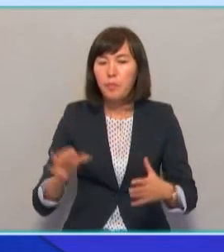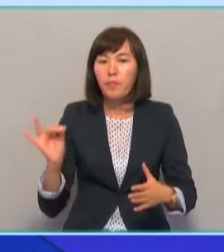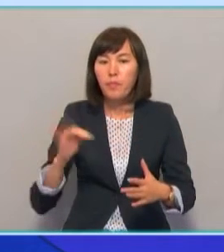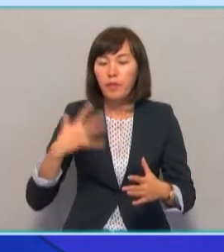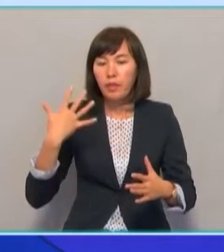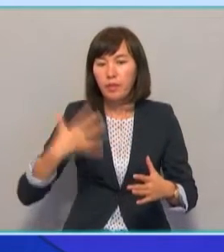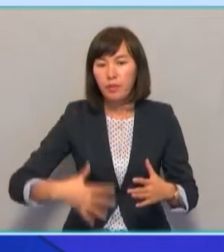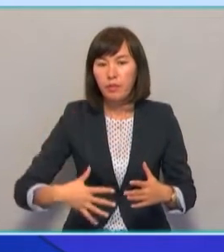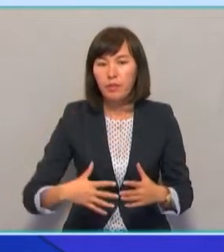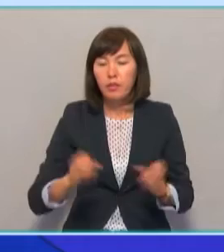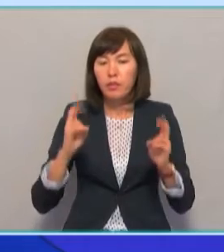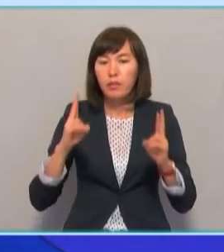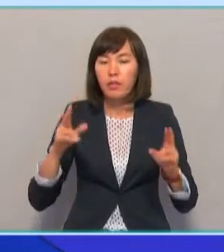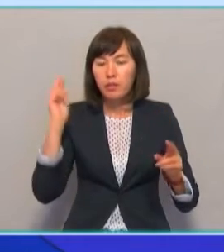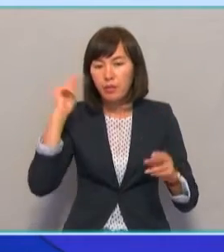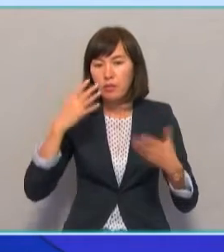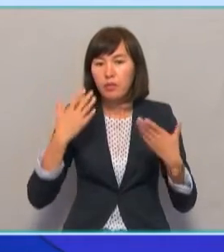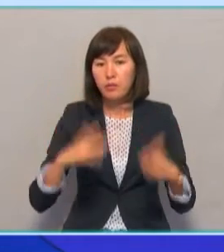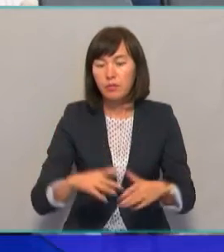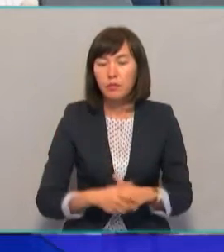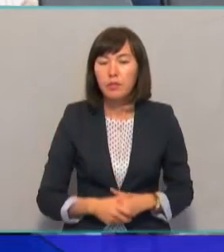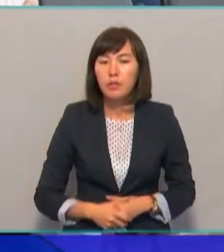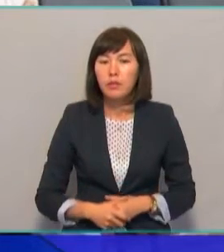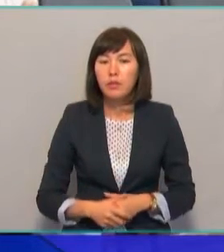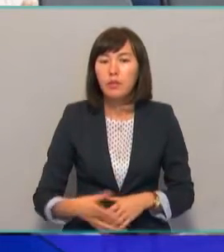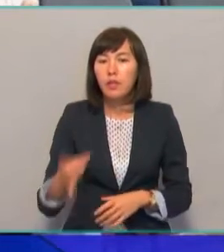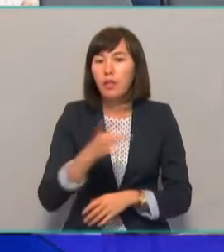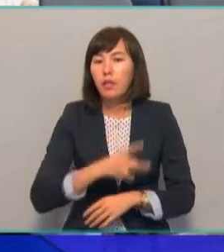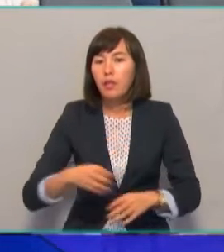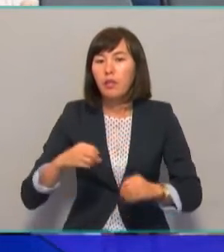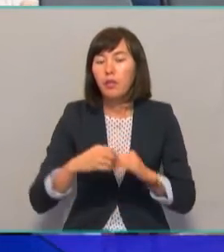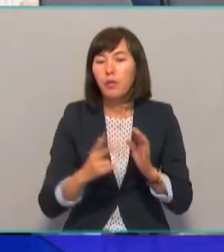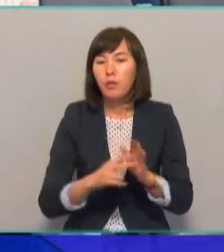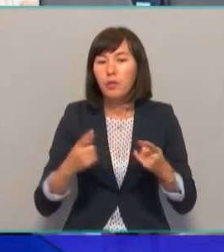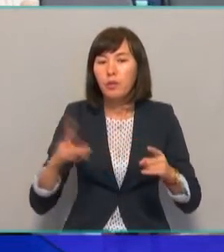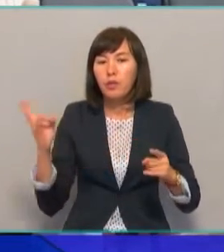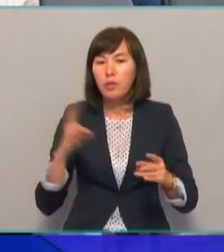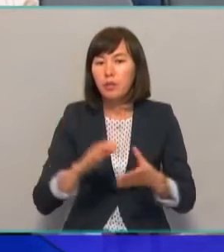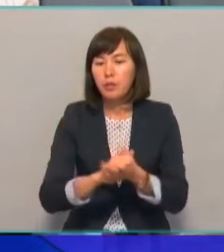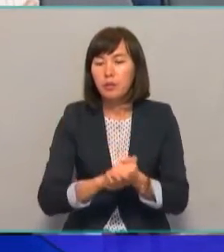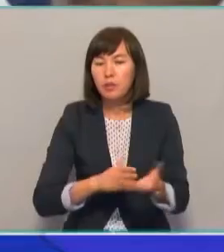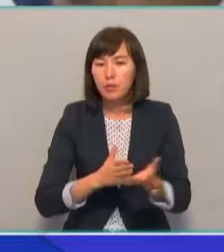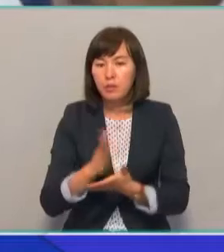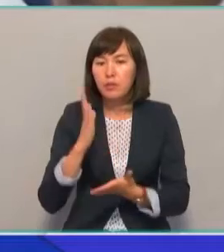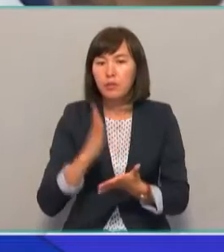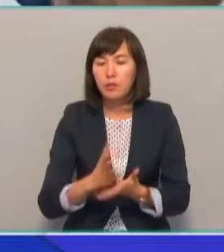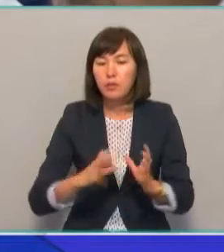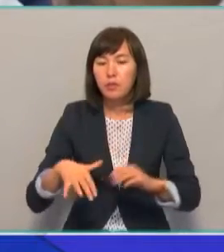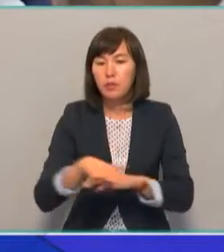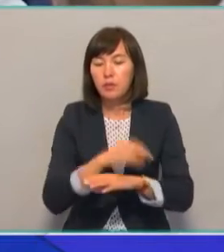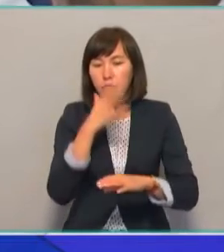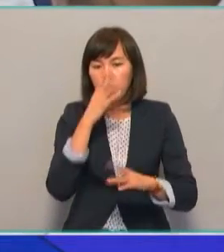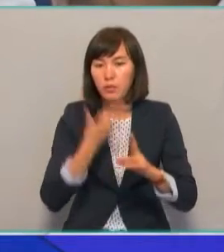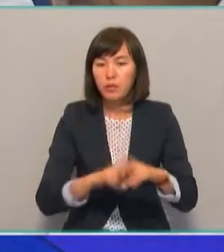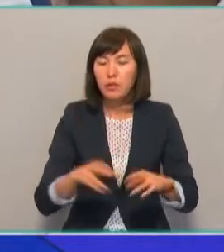де 50-і арнайы курстарды бітірген имамдар. Республикамызда 18 түрлі діни бірлестік қызмет атқаруда. Жаһандану